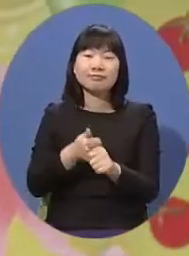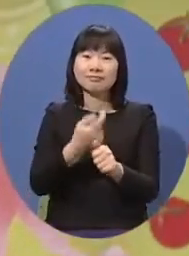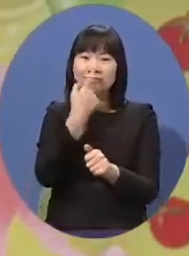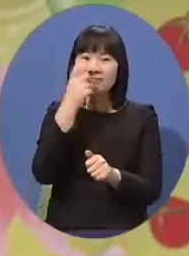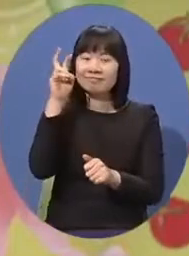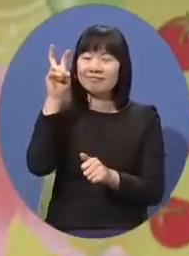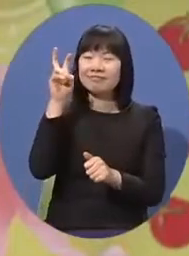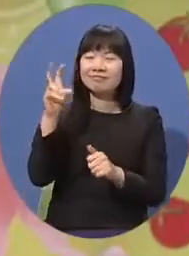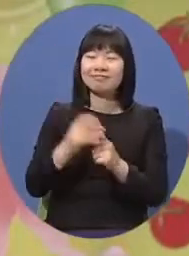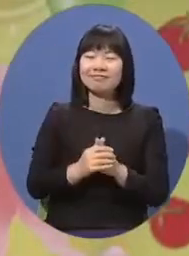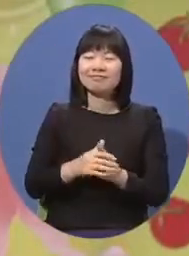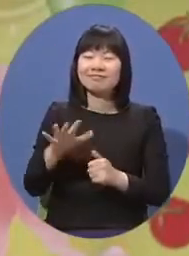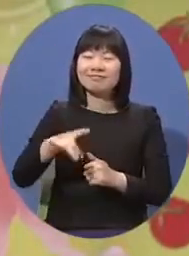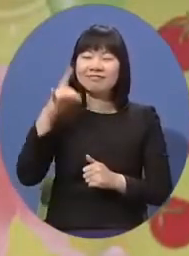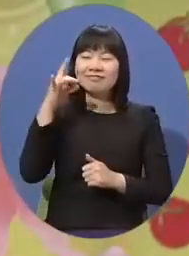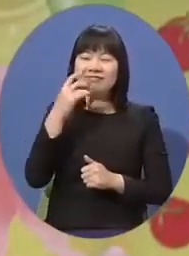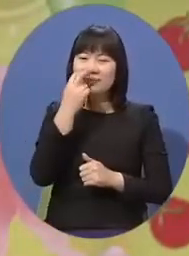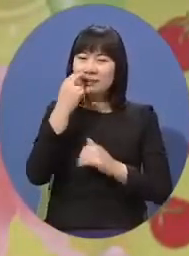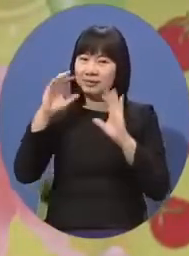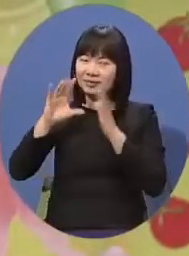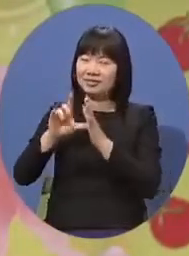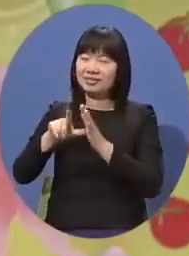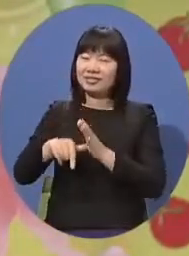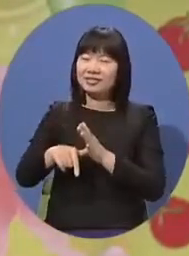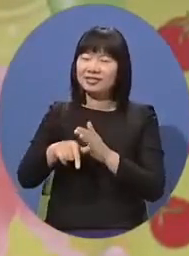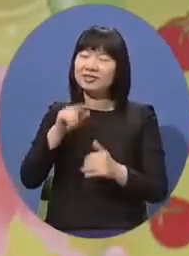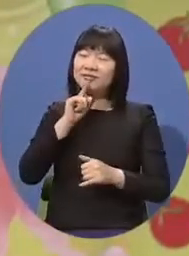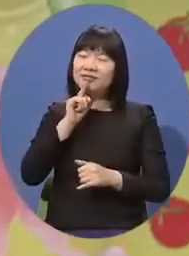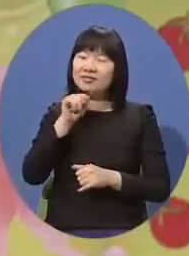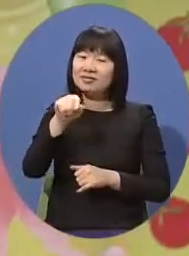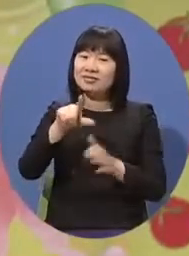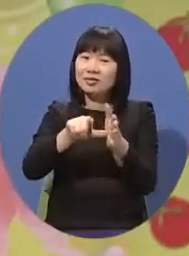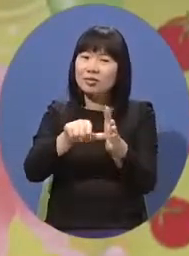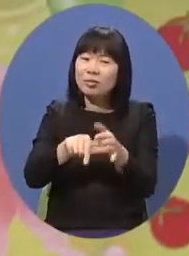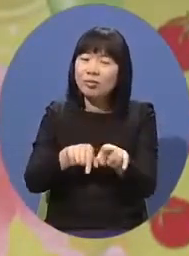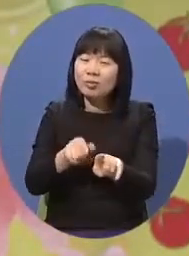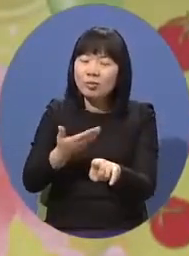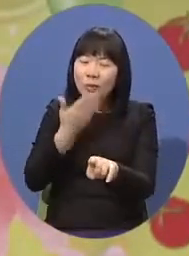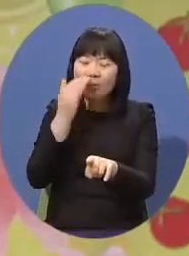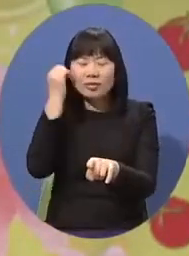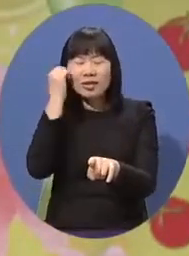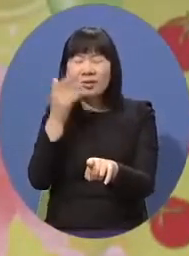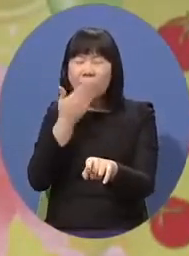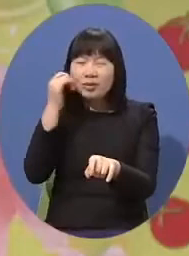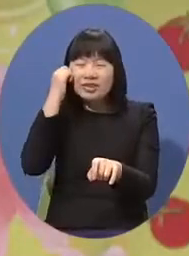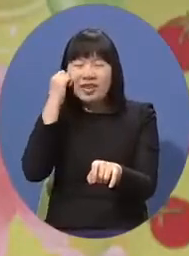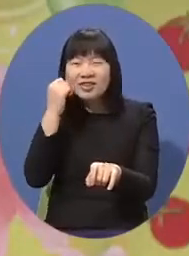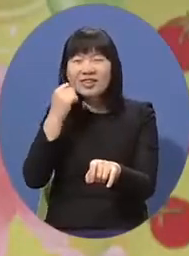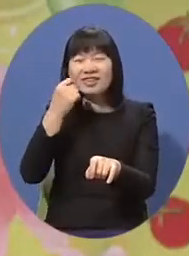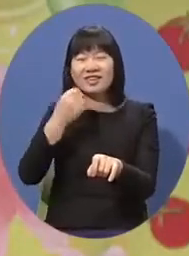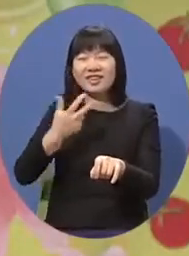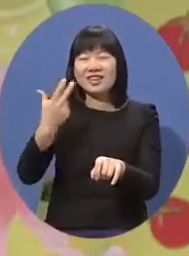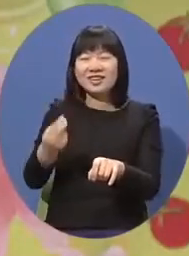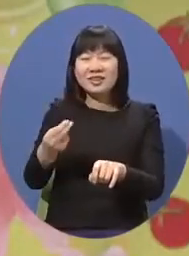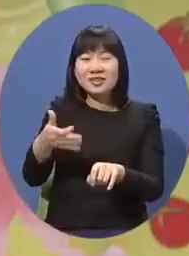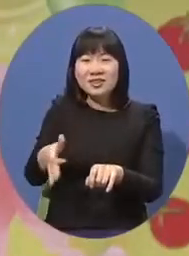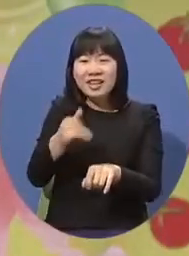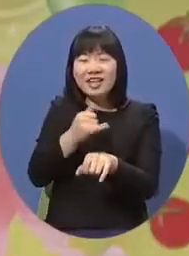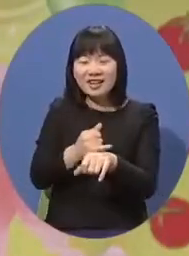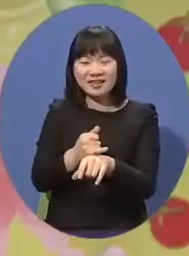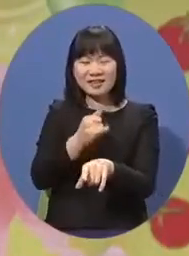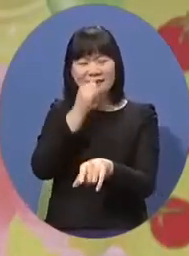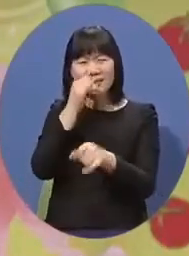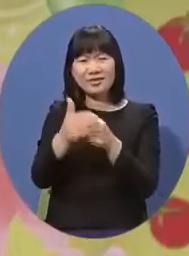텐데요. 먼저 영아기 아이들. 이 시기에는 뭐 그냥 먹고 자고 먹고 자고 싸고 스트레스가